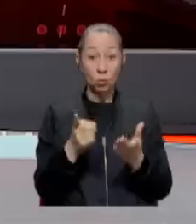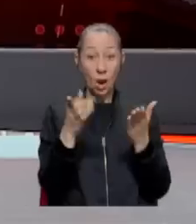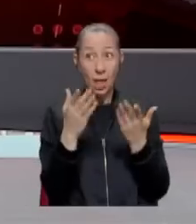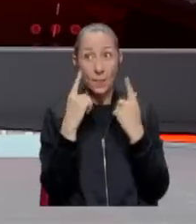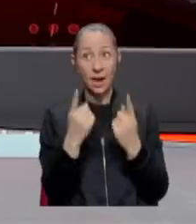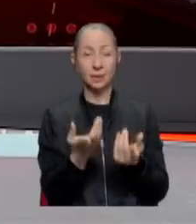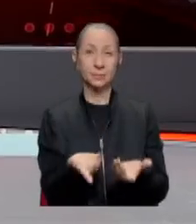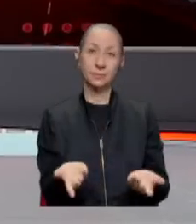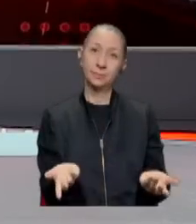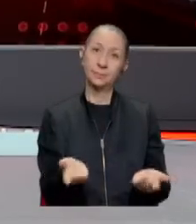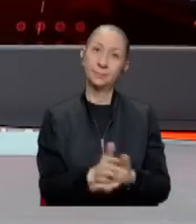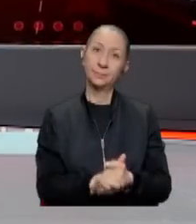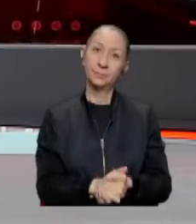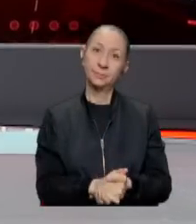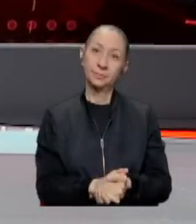hale bakın